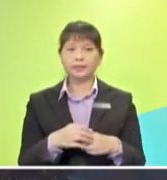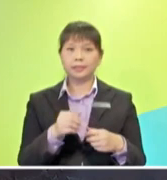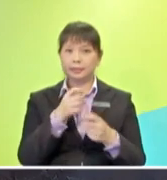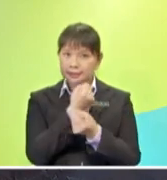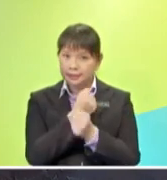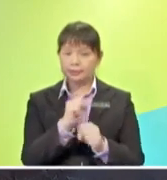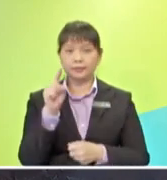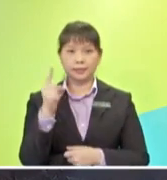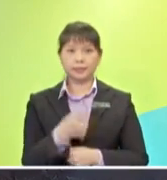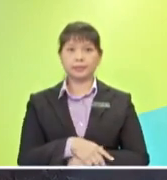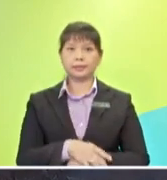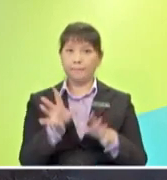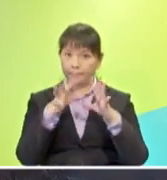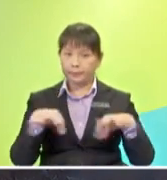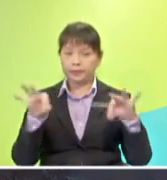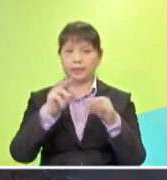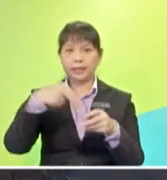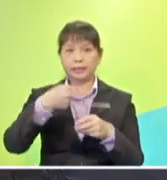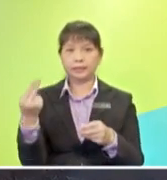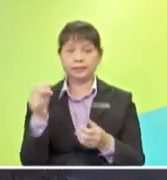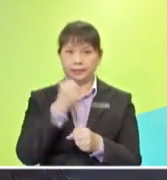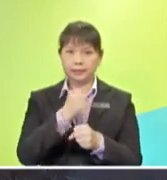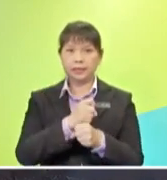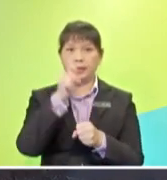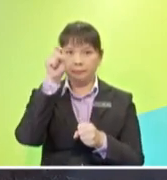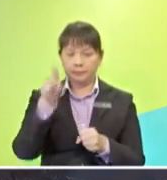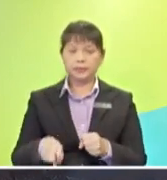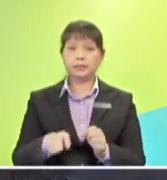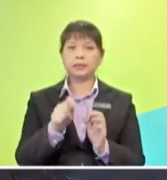yang penting hasil kerja kita mesti terbaik